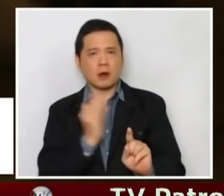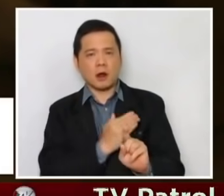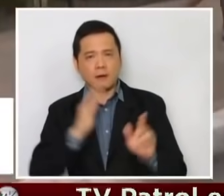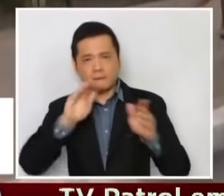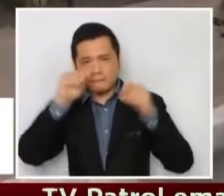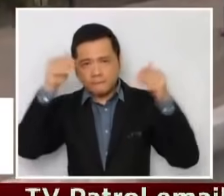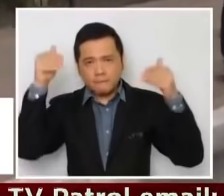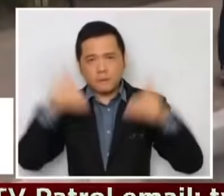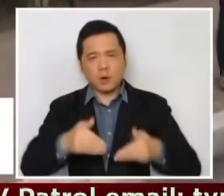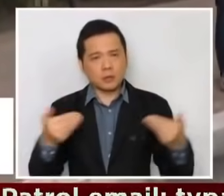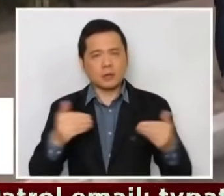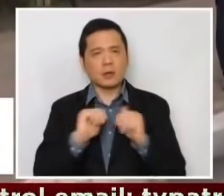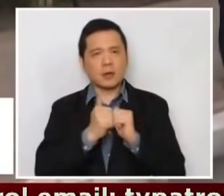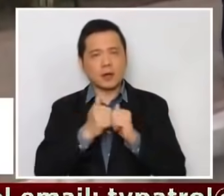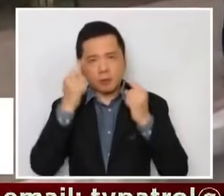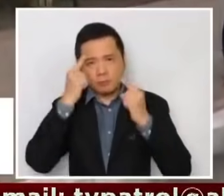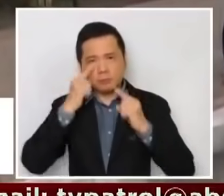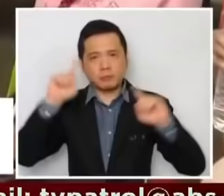mga ito.